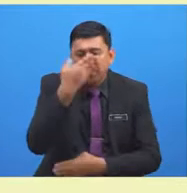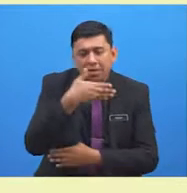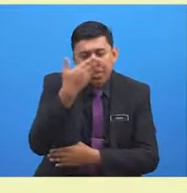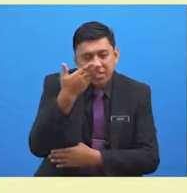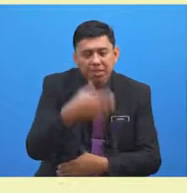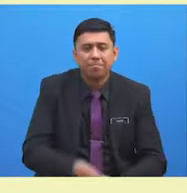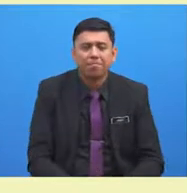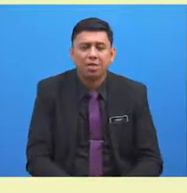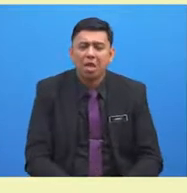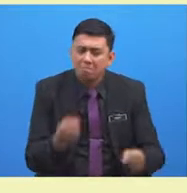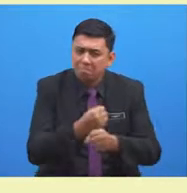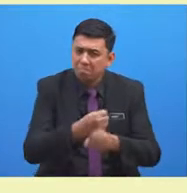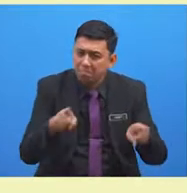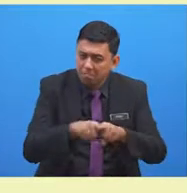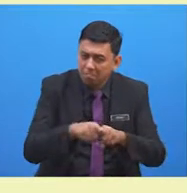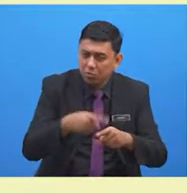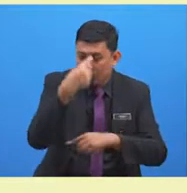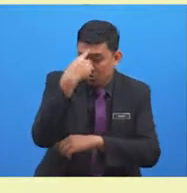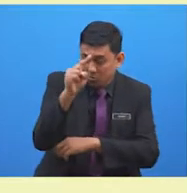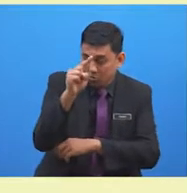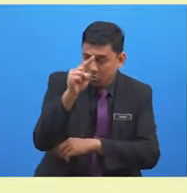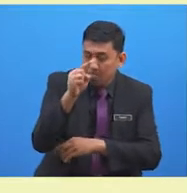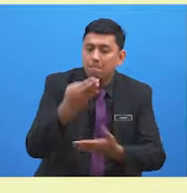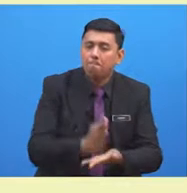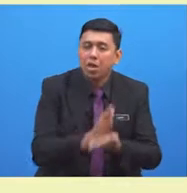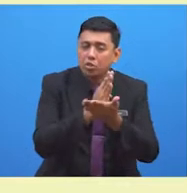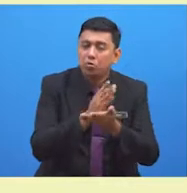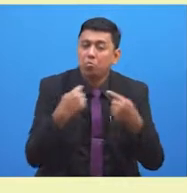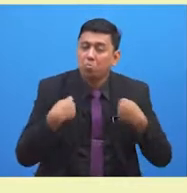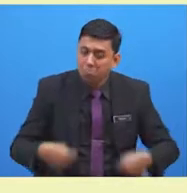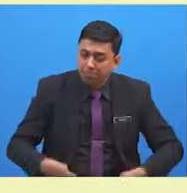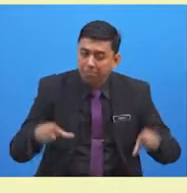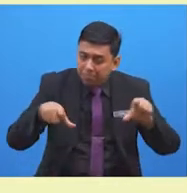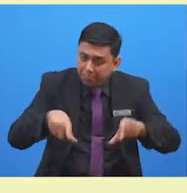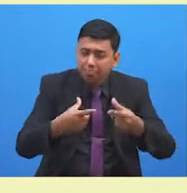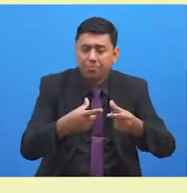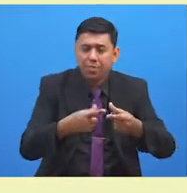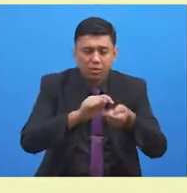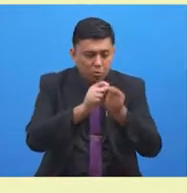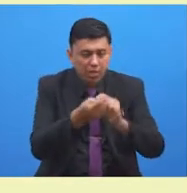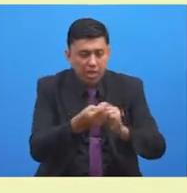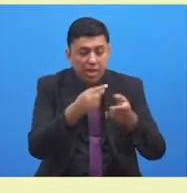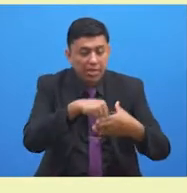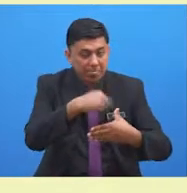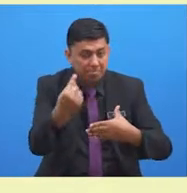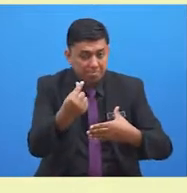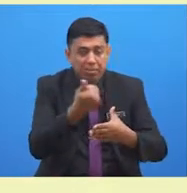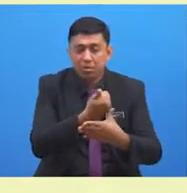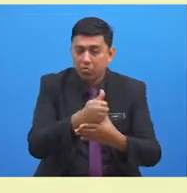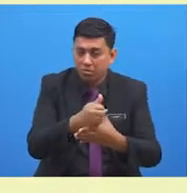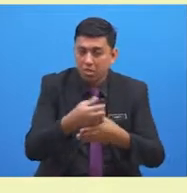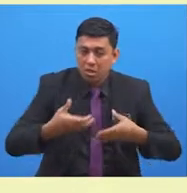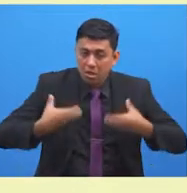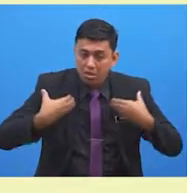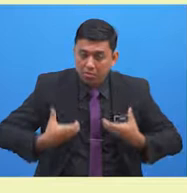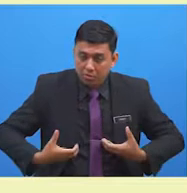Organ-organ ini bekerjasama untuk membantu tubuh dalam proses melakukan pertukaran gas antara paru-paru